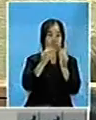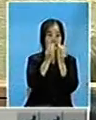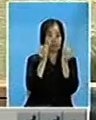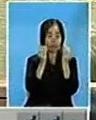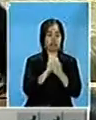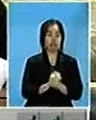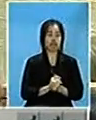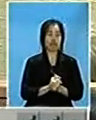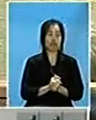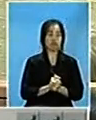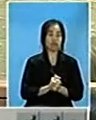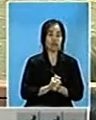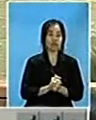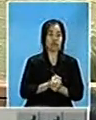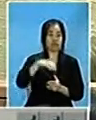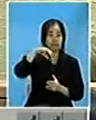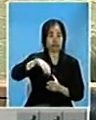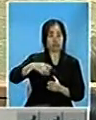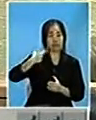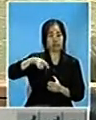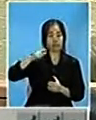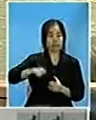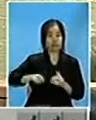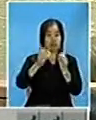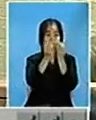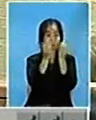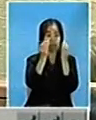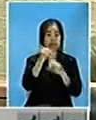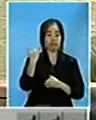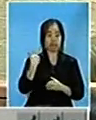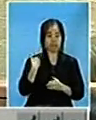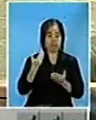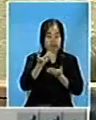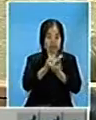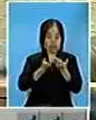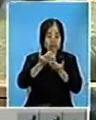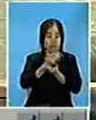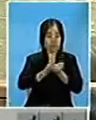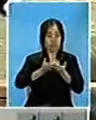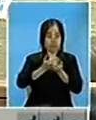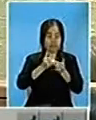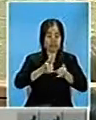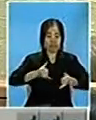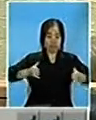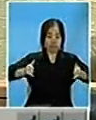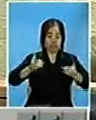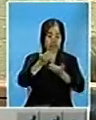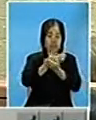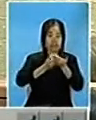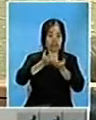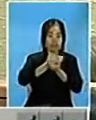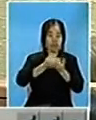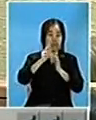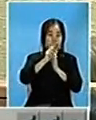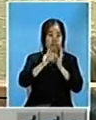หรือเราเรียกว่าศาลรัฐธรรมนูญนั้นเนี่ยมาทำหน้าที่ในการพิทักษ์รัฐธรรมนูญรัฐธรรมนูญ